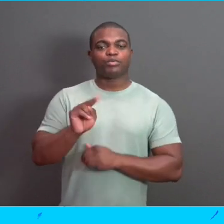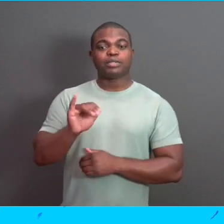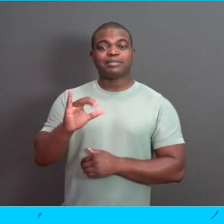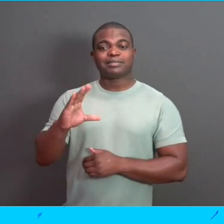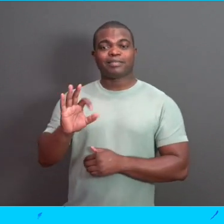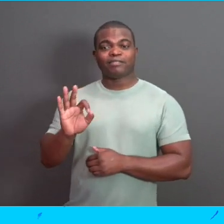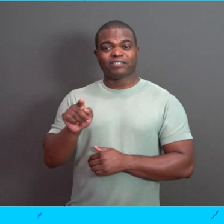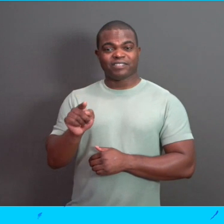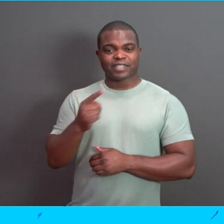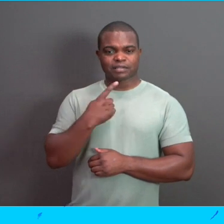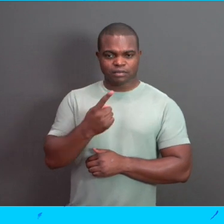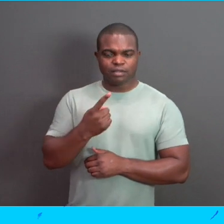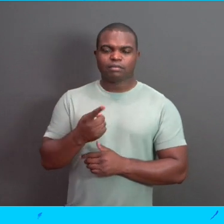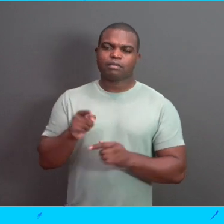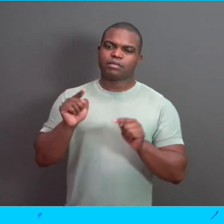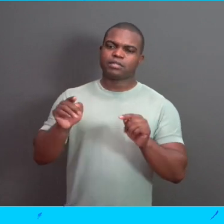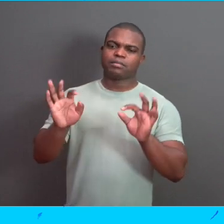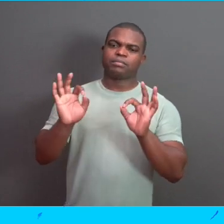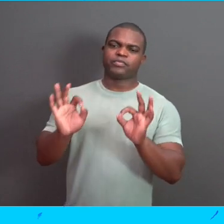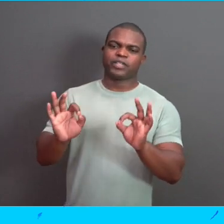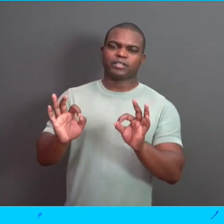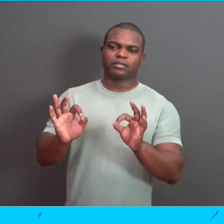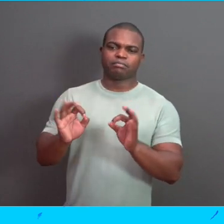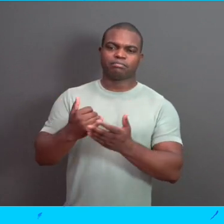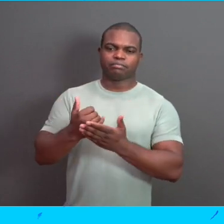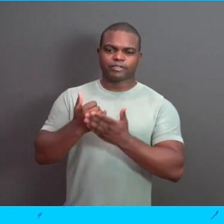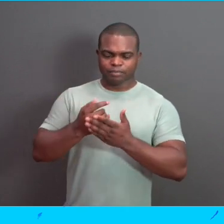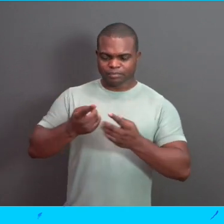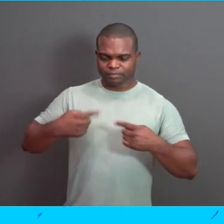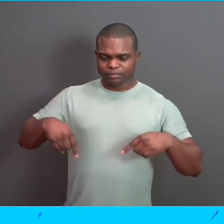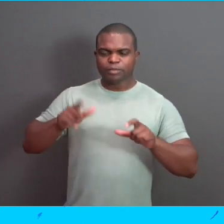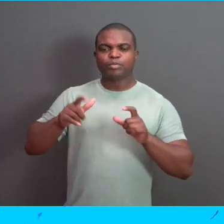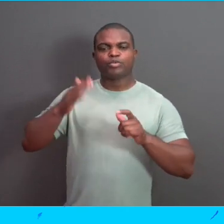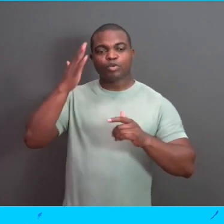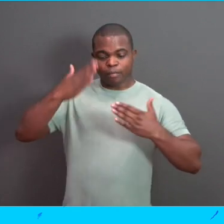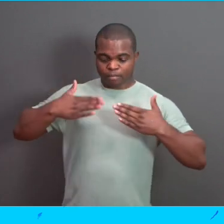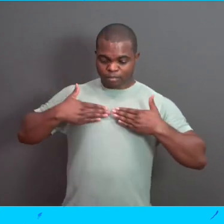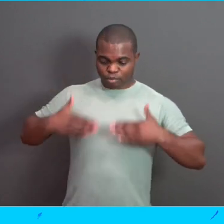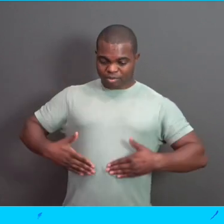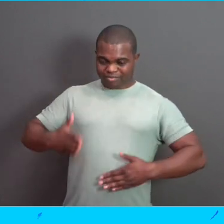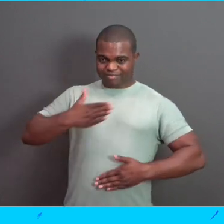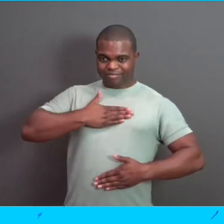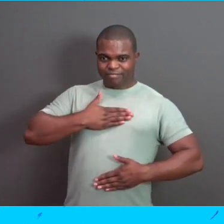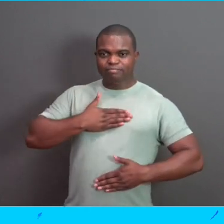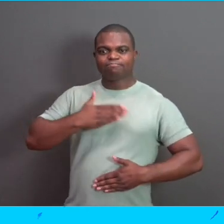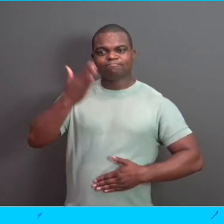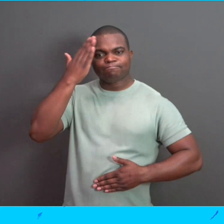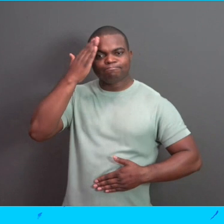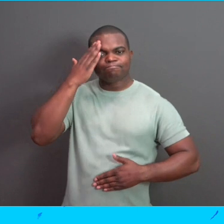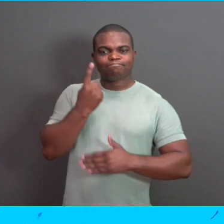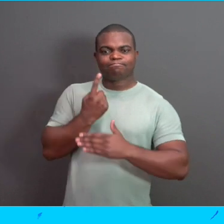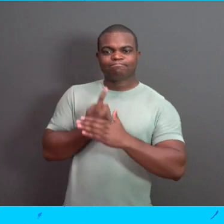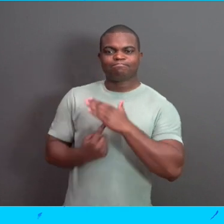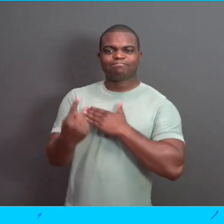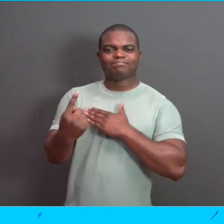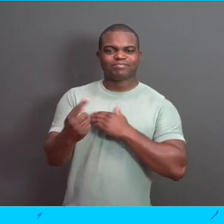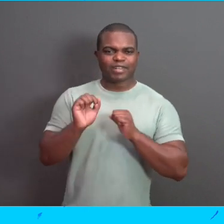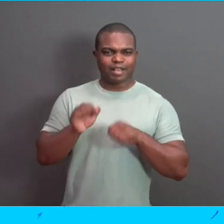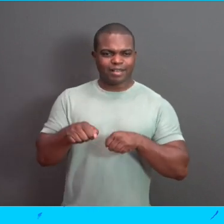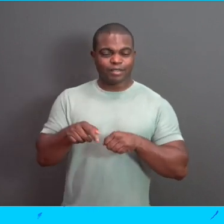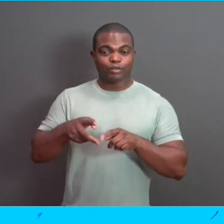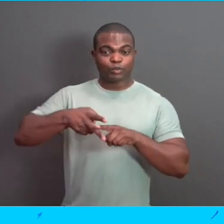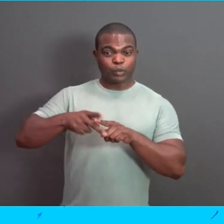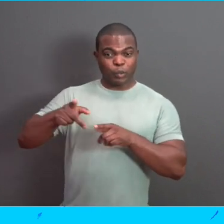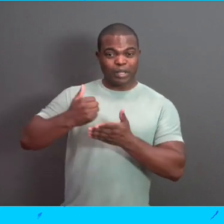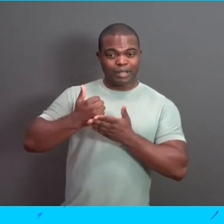les autres éléments de la conscientisation, seraient très importants pour traiter les défis